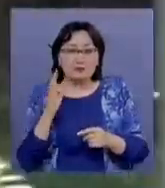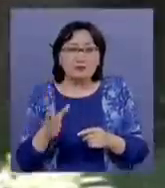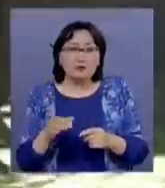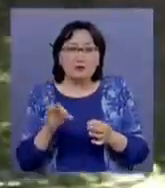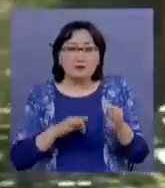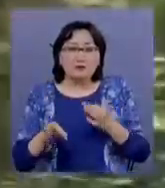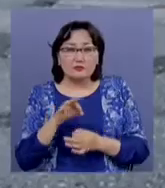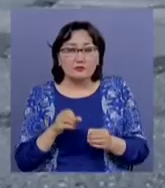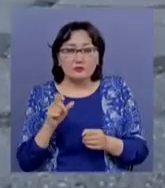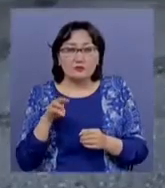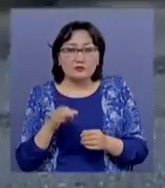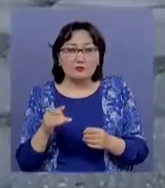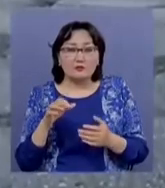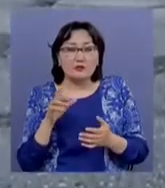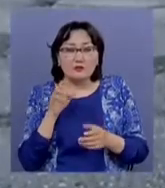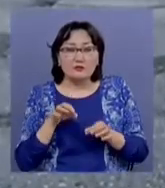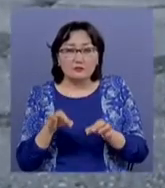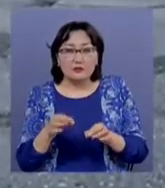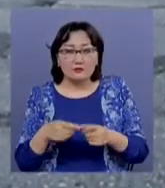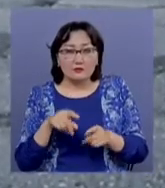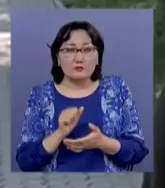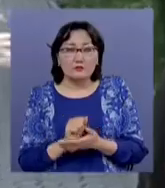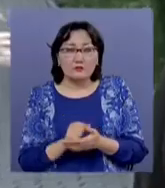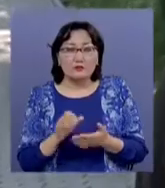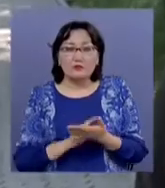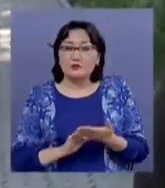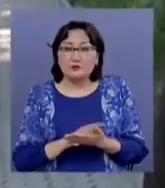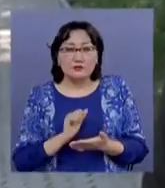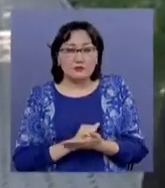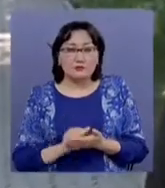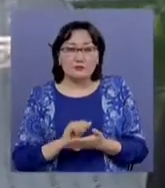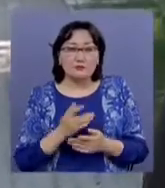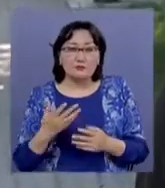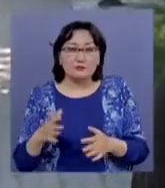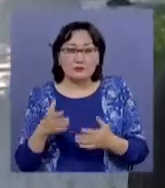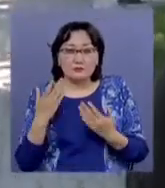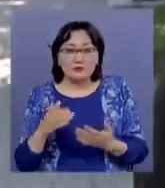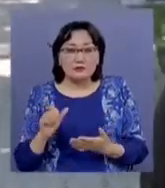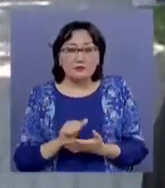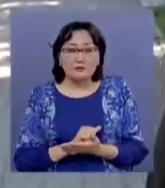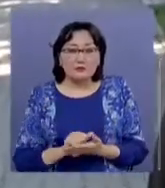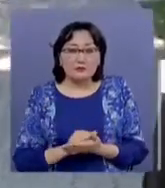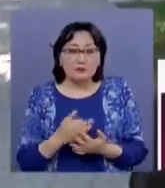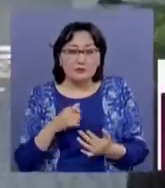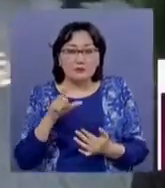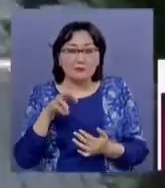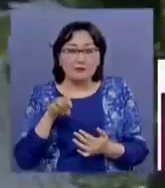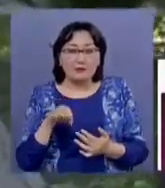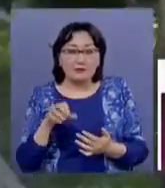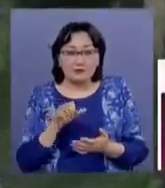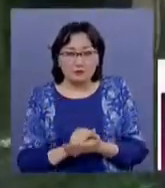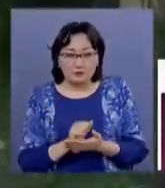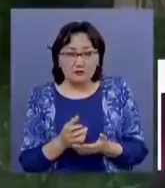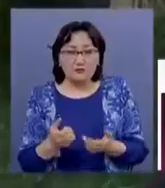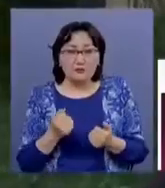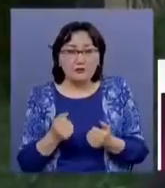авторлары самокатты жалға алу үшін ешқандай құжаттың керегі жоқ дейді. Для того, чтобы арендовать один из наших скутеров. Біздің скутерлеріміздің бірін жалға алу